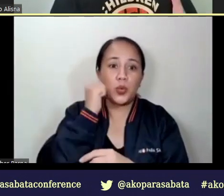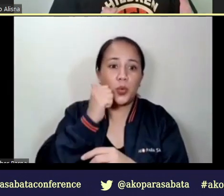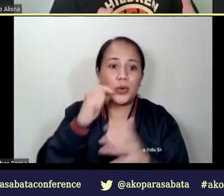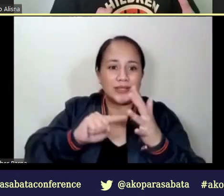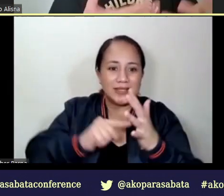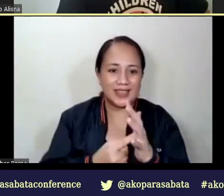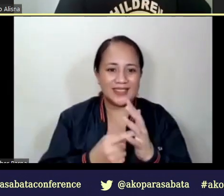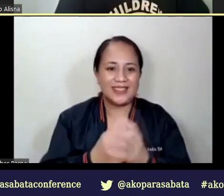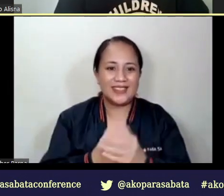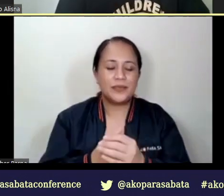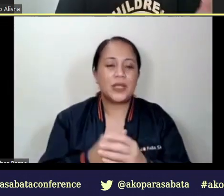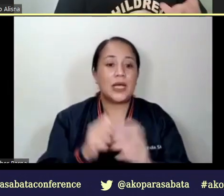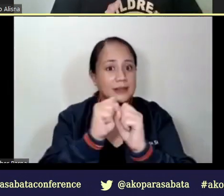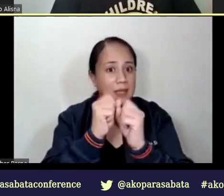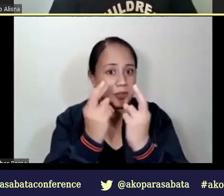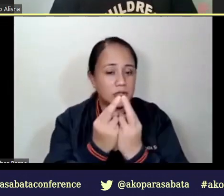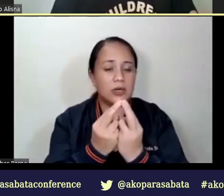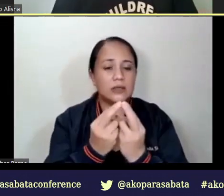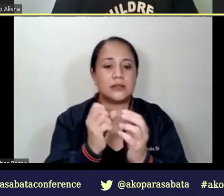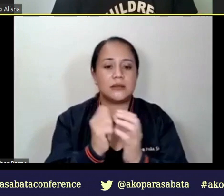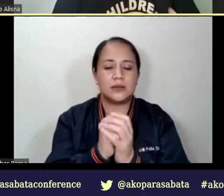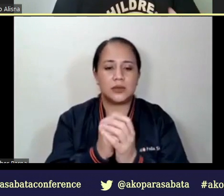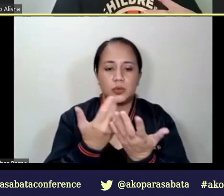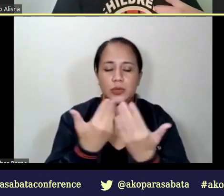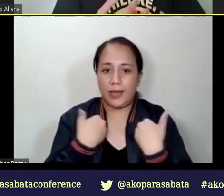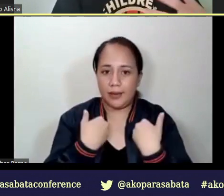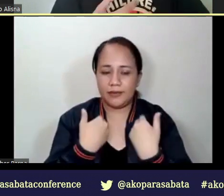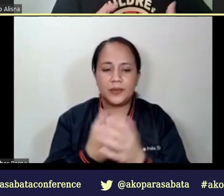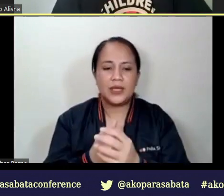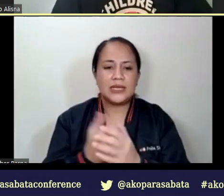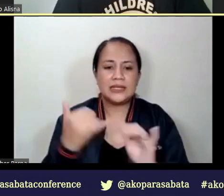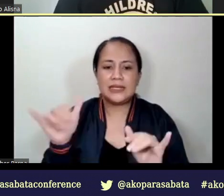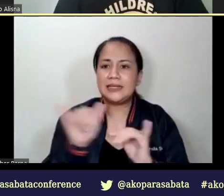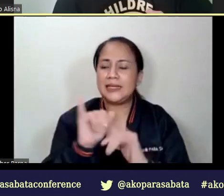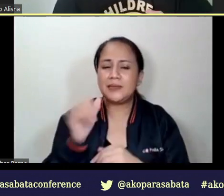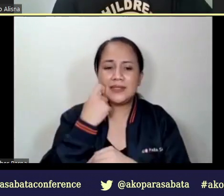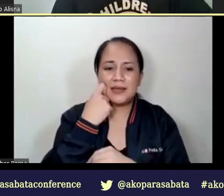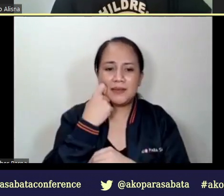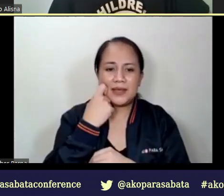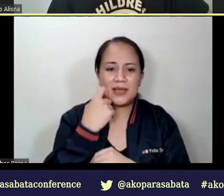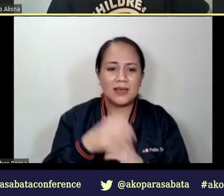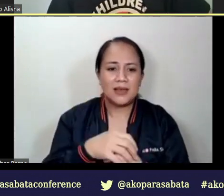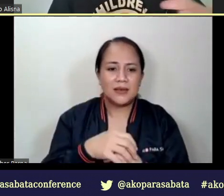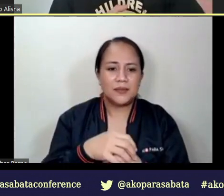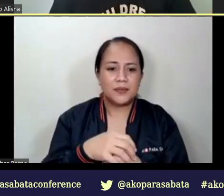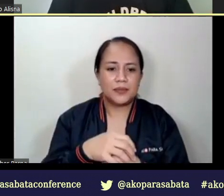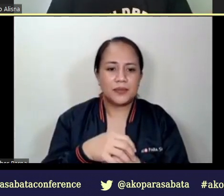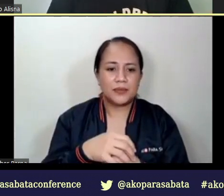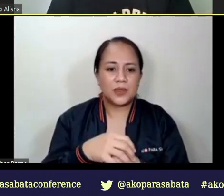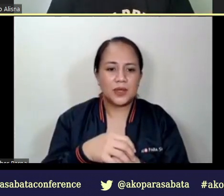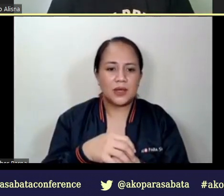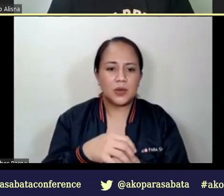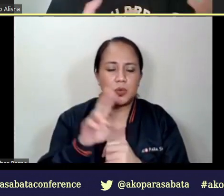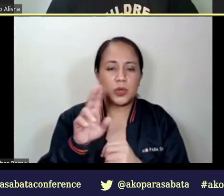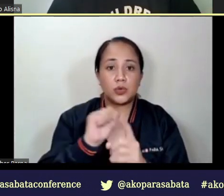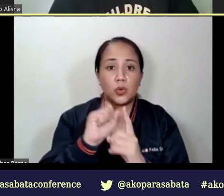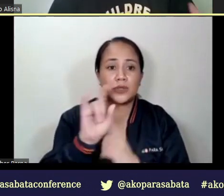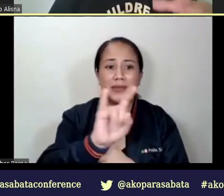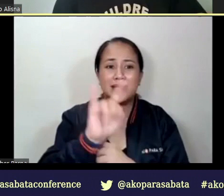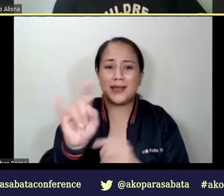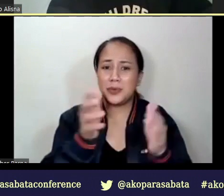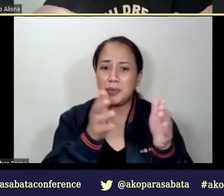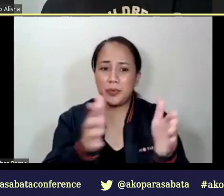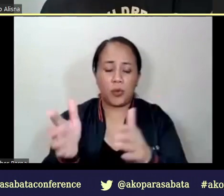papasok din dyan yung seminars, tapos yung webinars na ginagawa natin. Tsaka yung katulad ng nasabi ko rin kanina na gamitin natin yung social media platforms